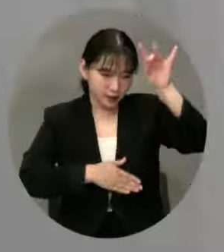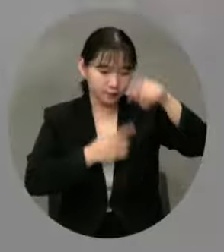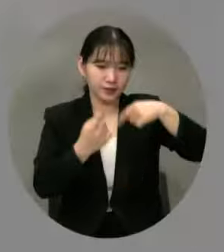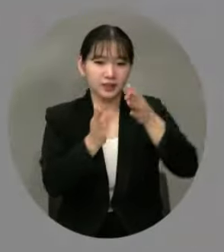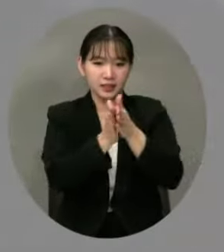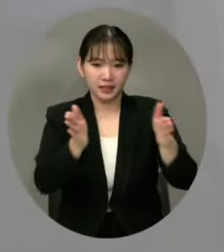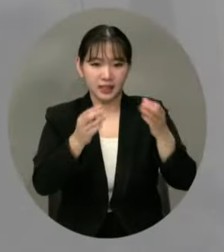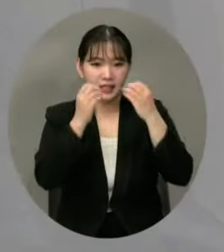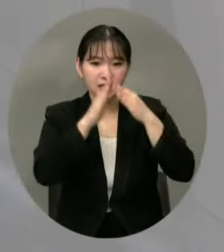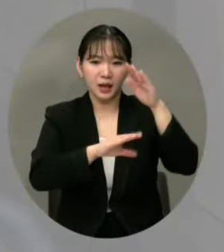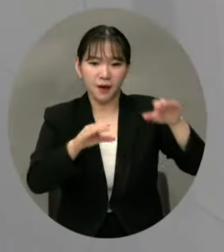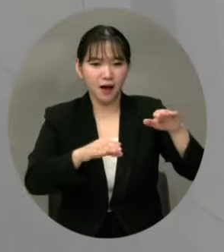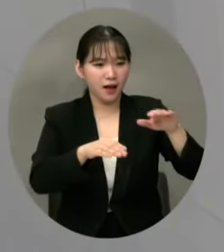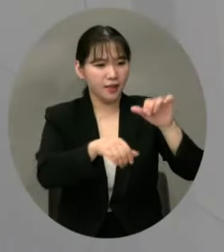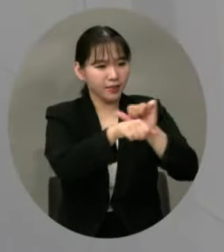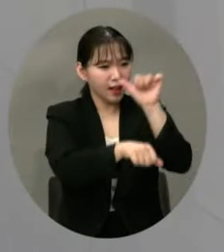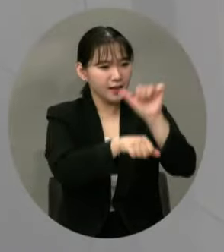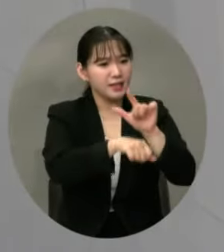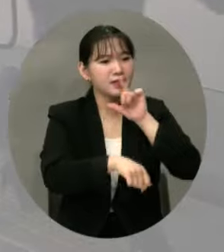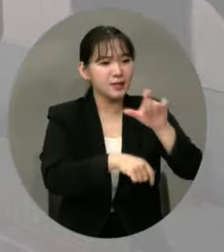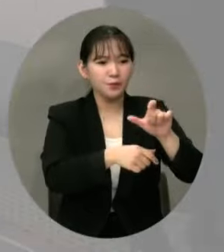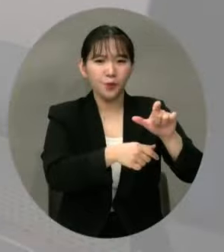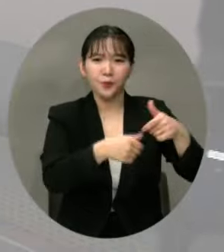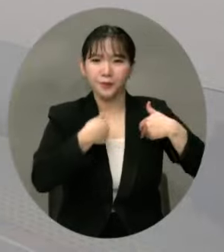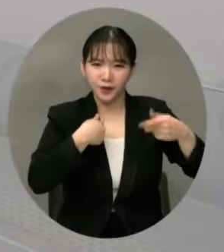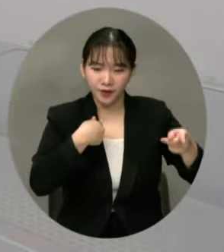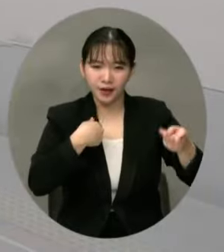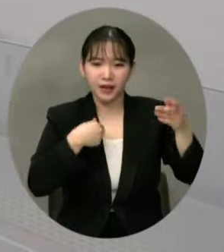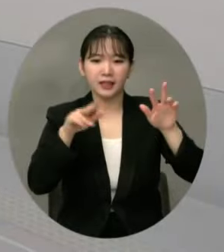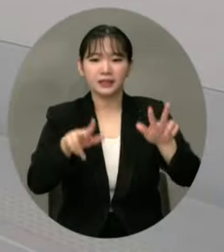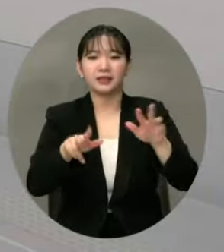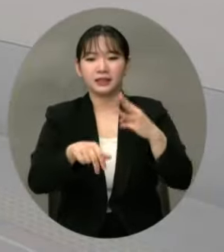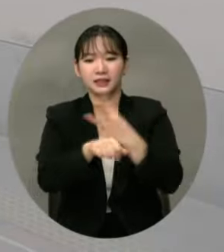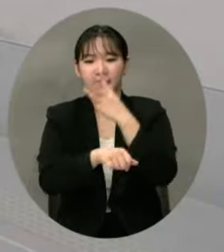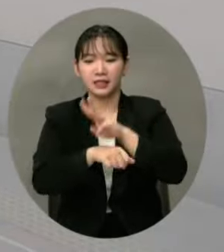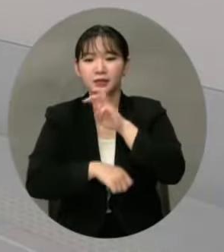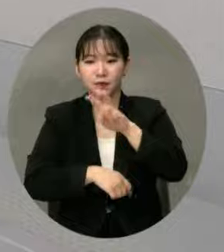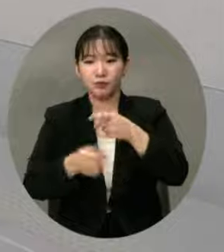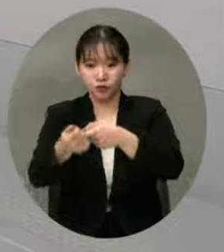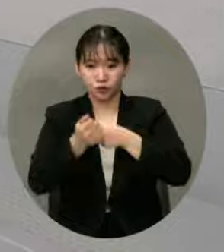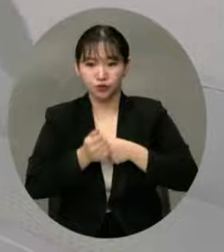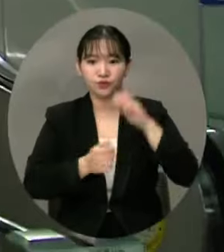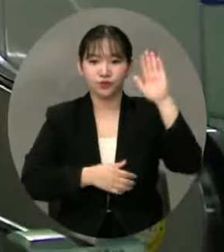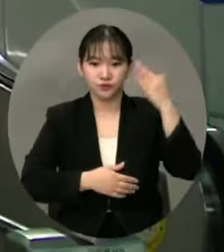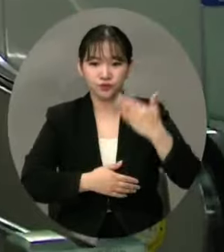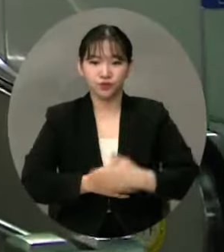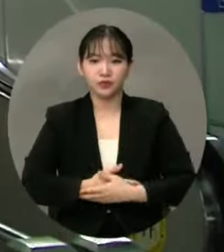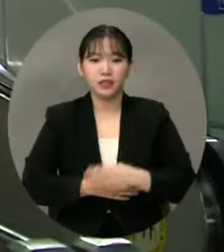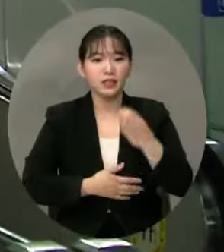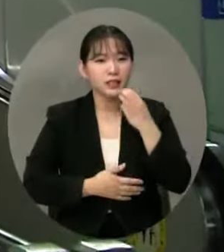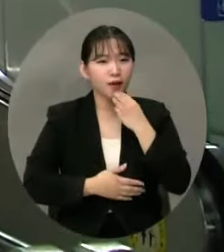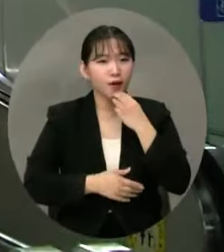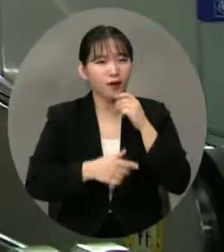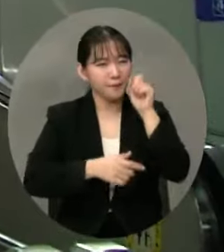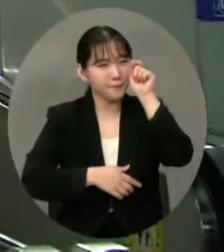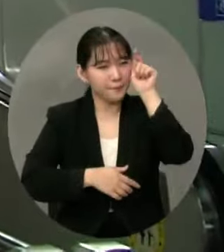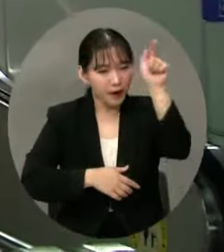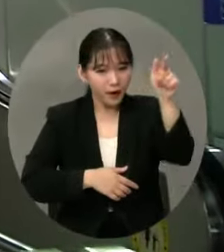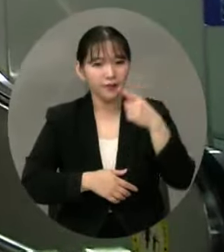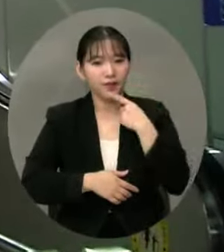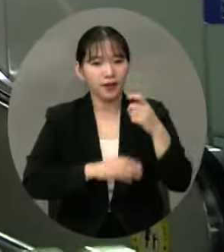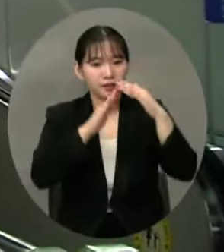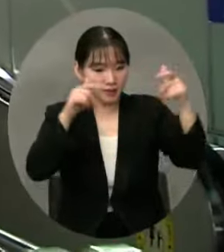되면서 새마을호로 5시간 15분가량 걸리던 거리가 3시간 32분으로 축소됐습니다. 서울과 물리적으로 거리가